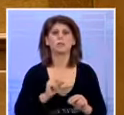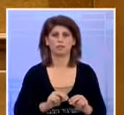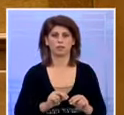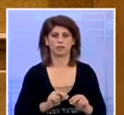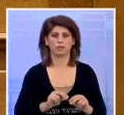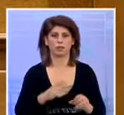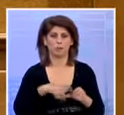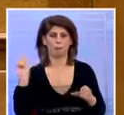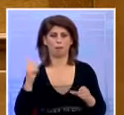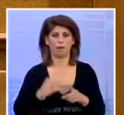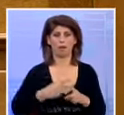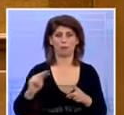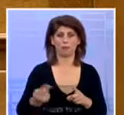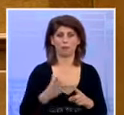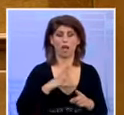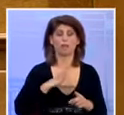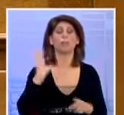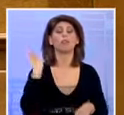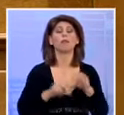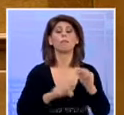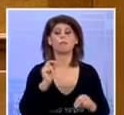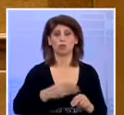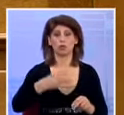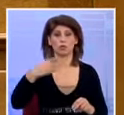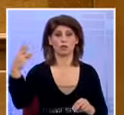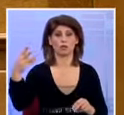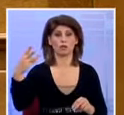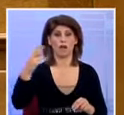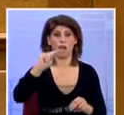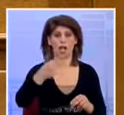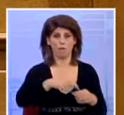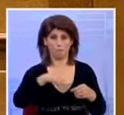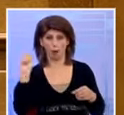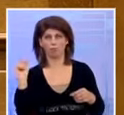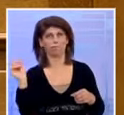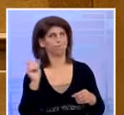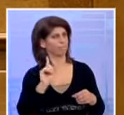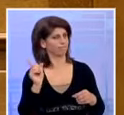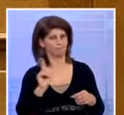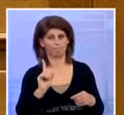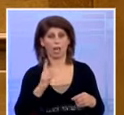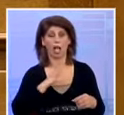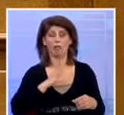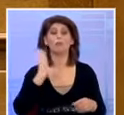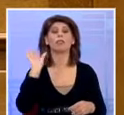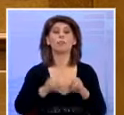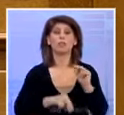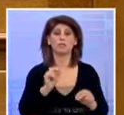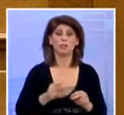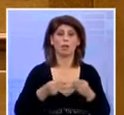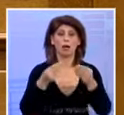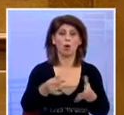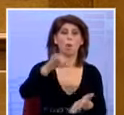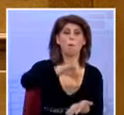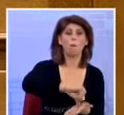προκαλέσετε ατύχημα. Ο κόσμος δεν σας ψήφισε για να τον πάτε εκτός ευρώ. Ο κόσμος δεν σας ψήφισε για να παραδώσετε τις